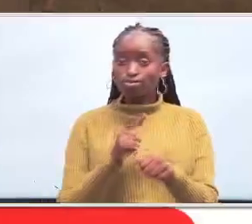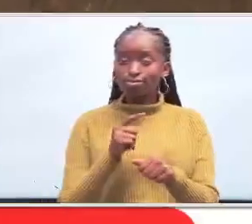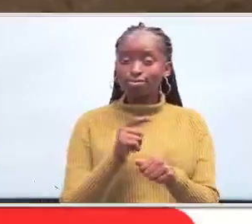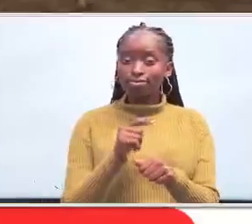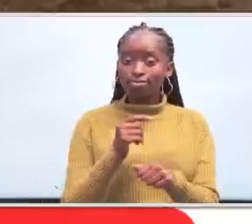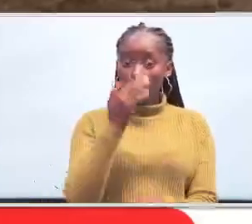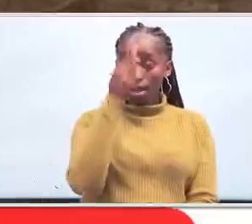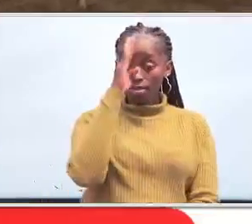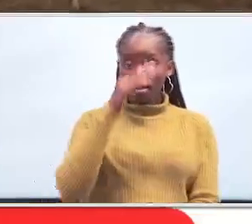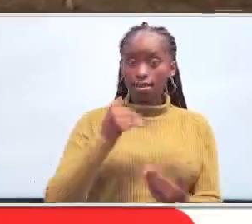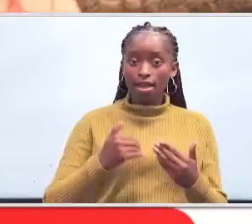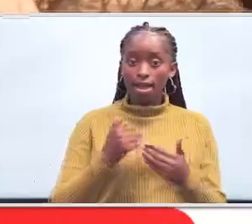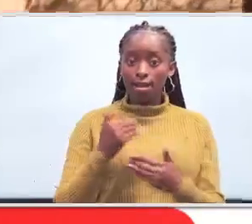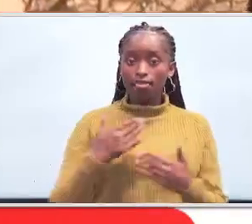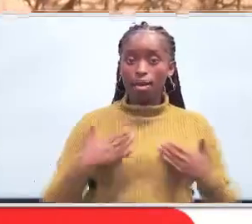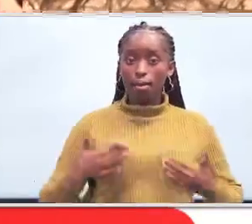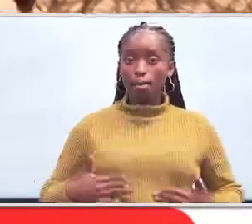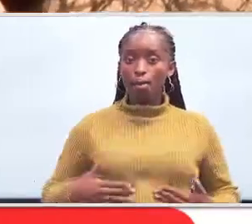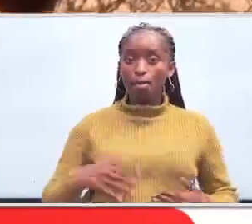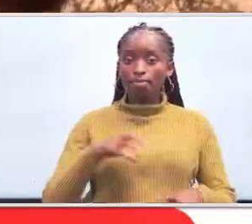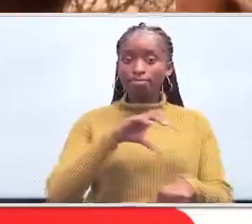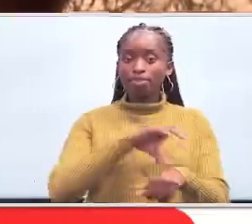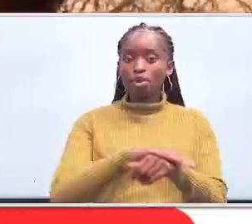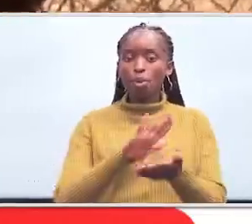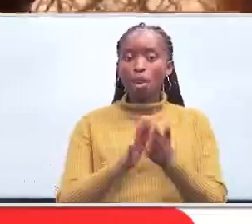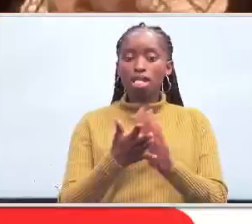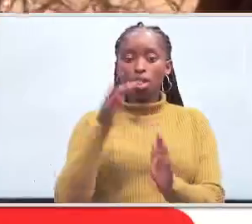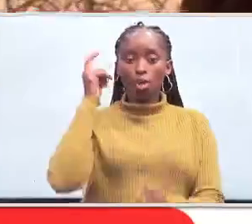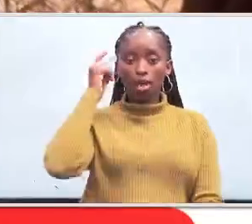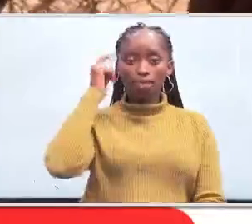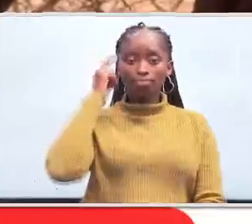uliokosa kichwa kupatikana ukininginia katika mto Tana.